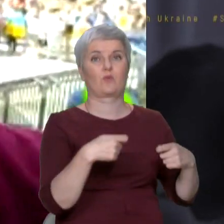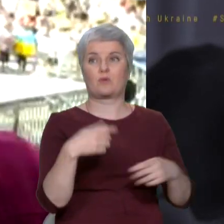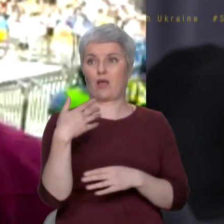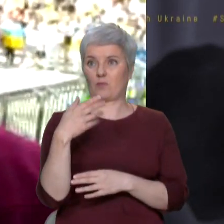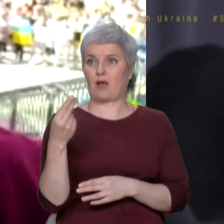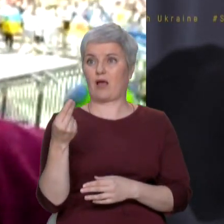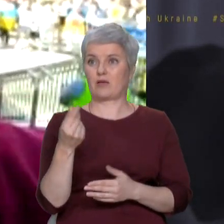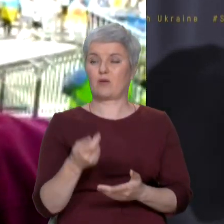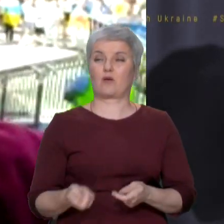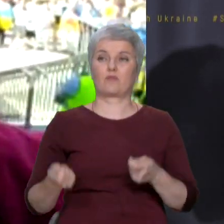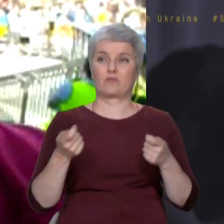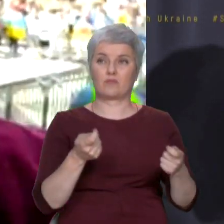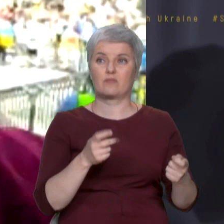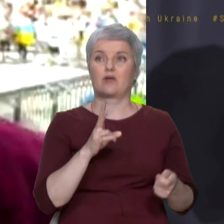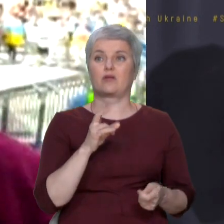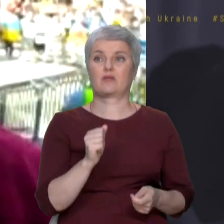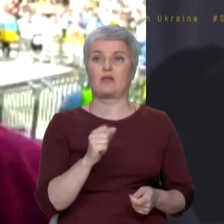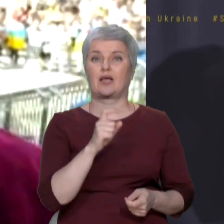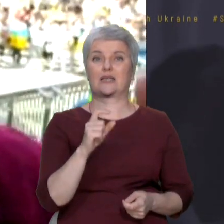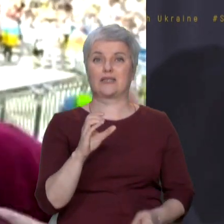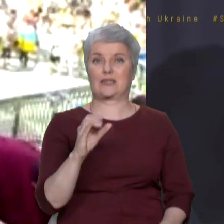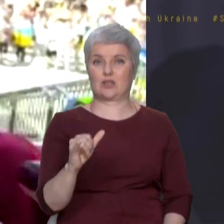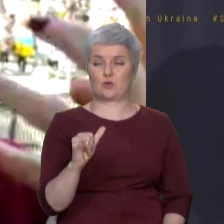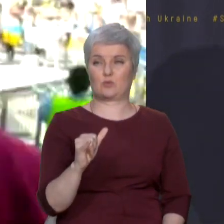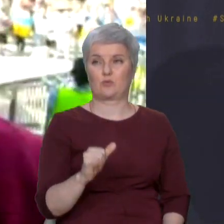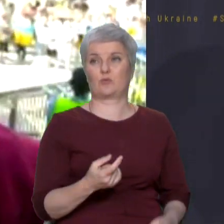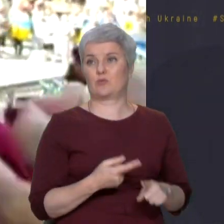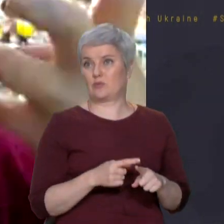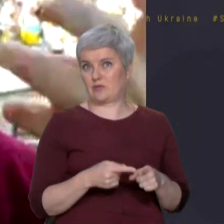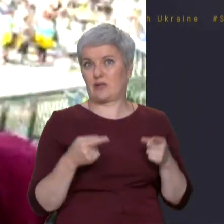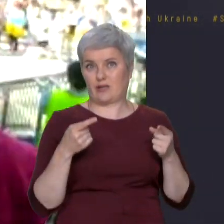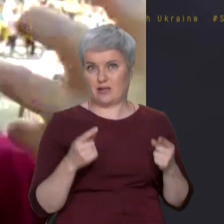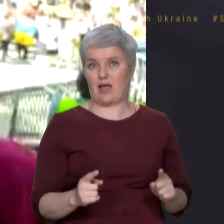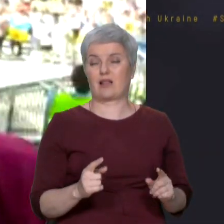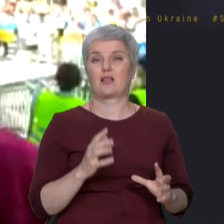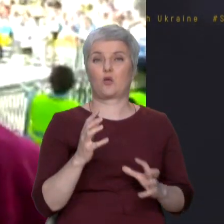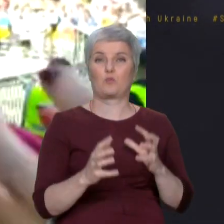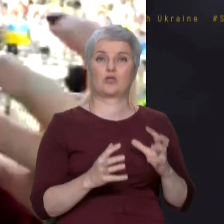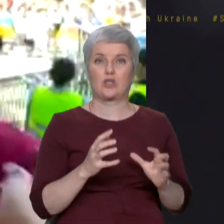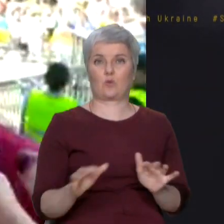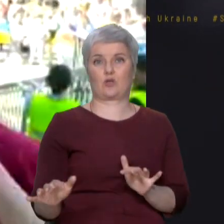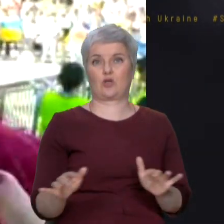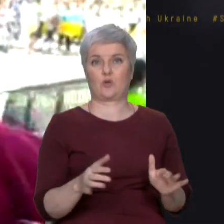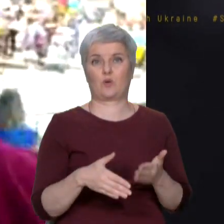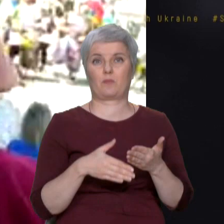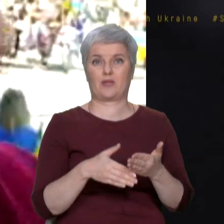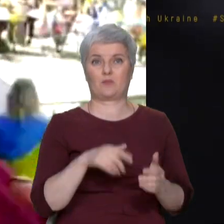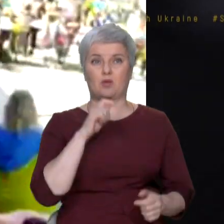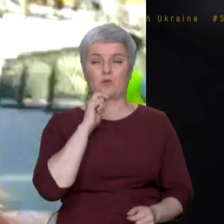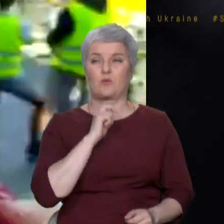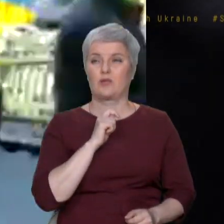гроші потім йдуть на ЗСУ і так далі. Тобто це реально такий міжнародний рух підтримки України.